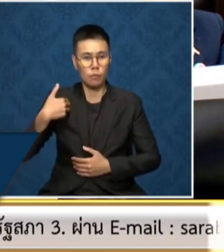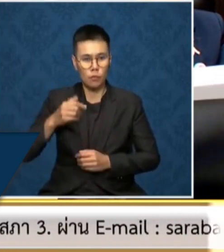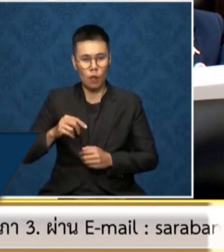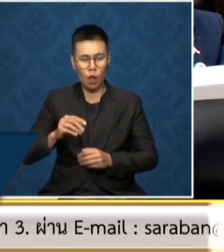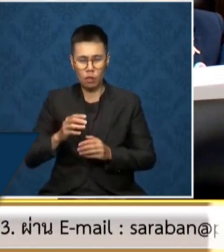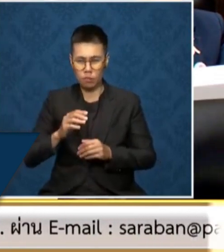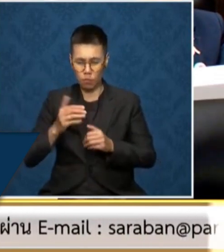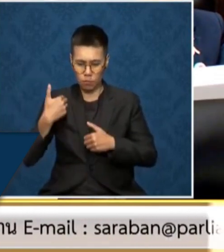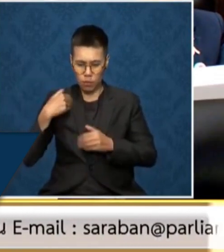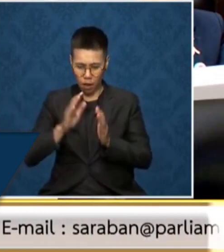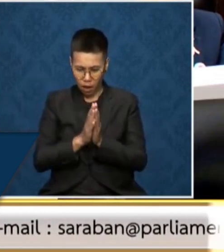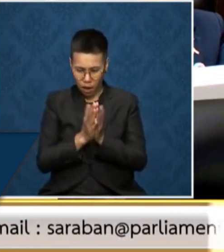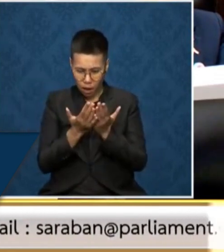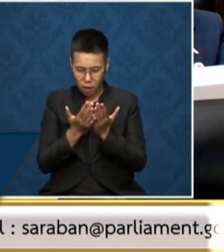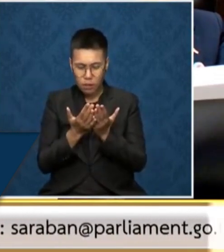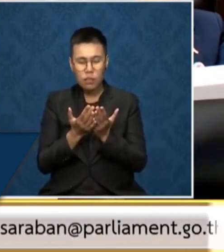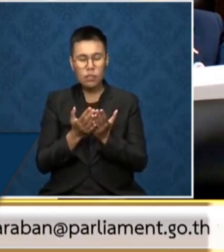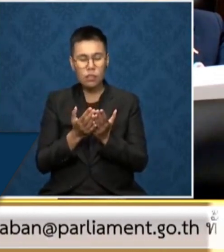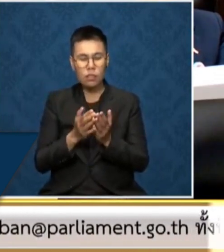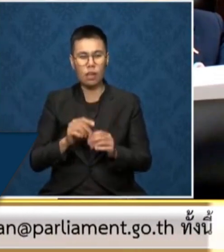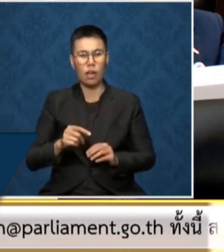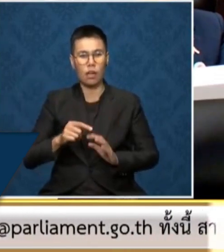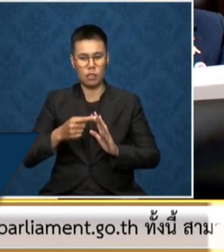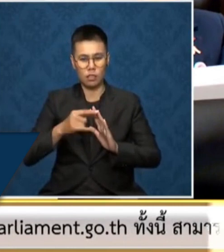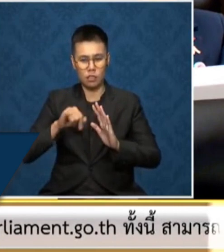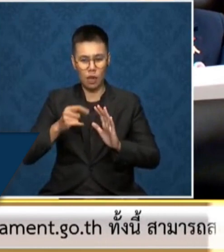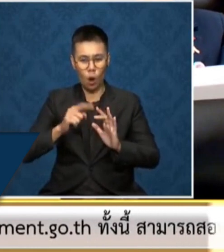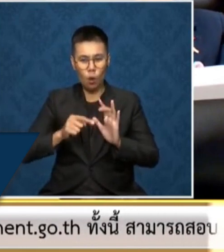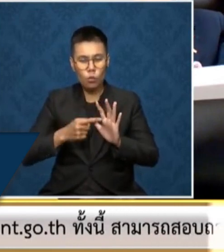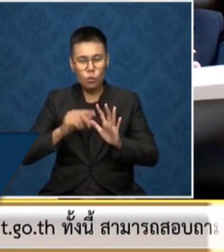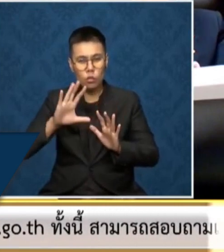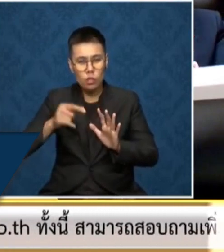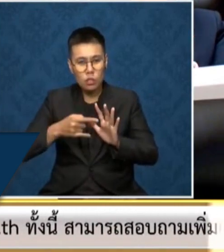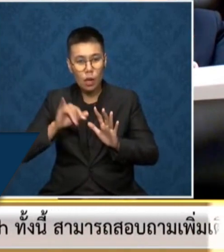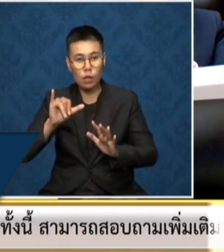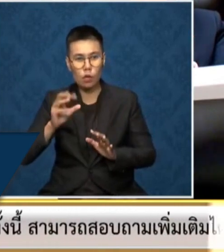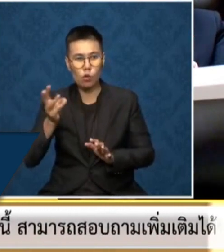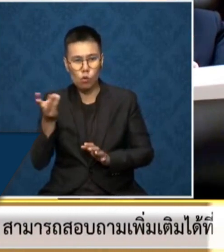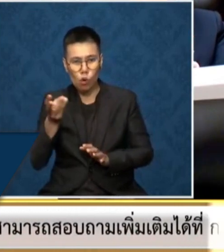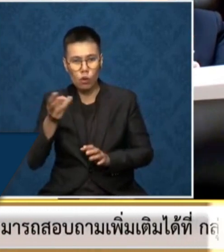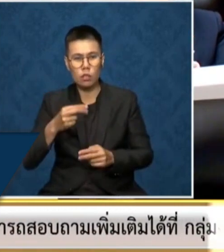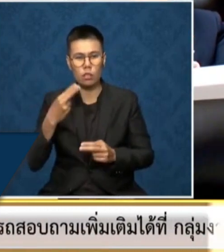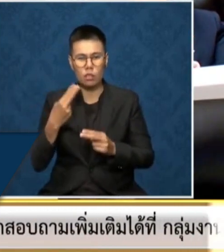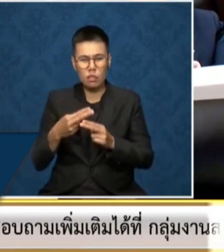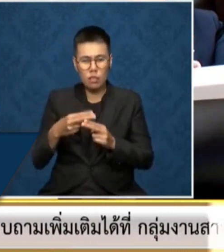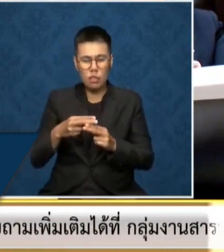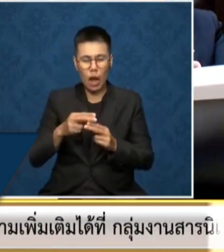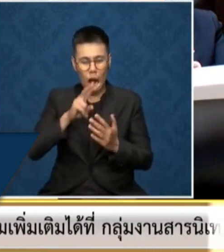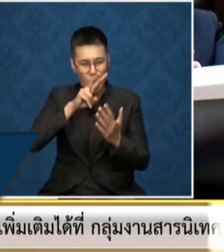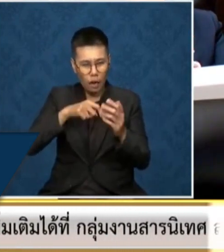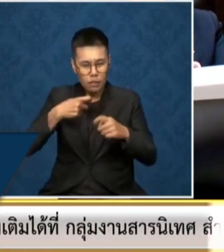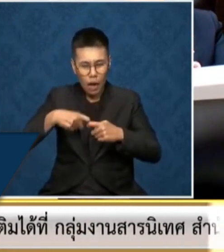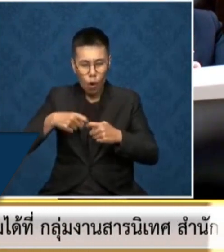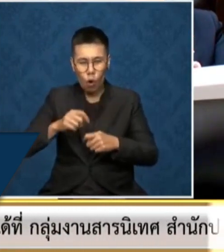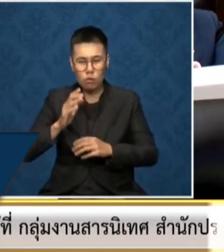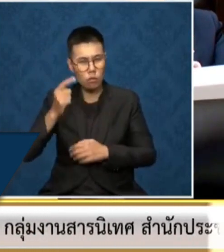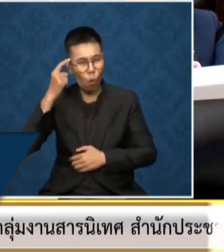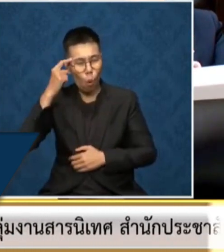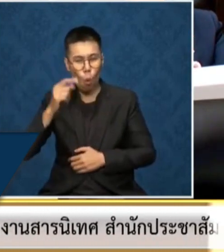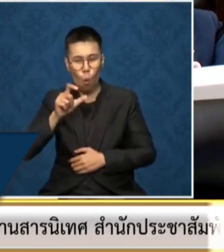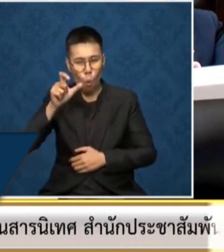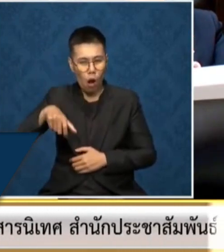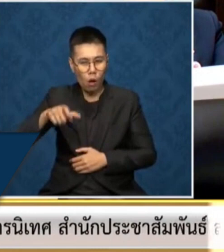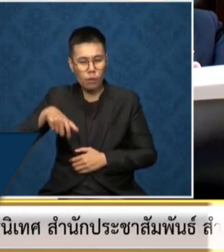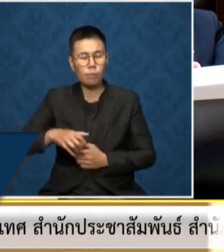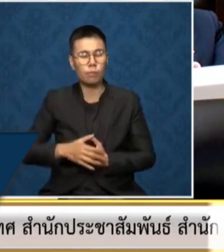ับงั้เวลาที่เราอ่านนั้สือของเจ้าชัยน้อยซึ่ผเขียนชื่ออ่านยากมากนะครับอองตันดสุปแรียอะไรเยนะครับประ